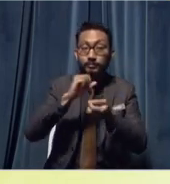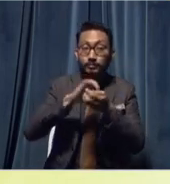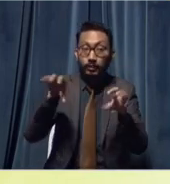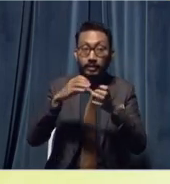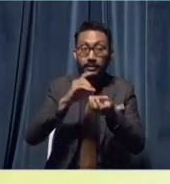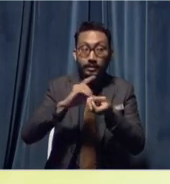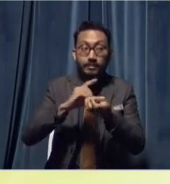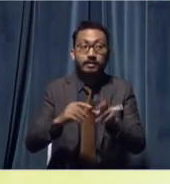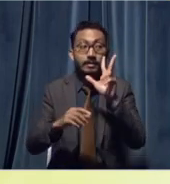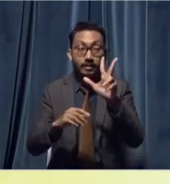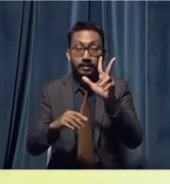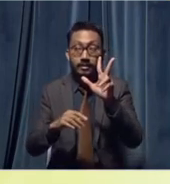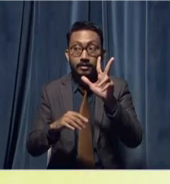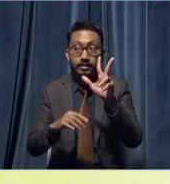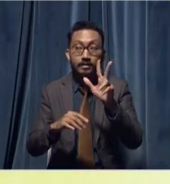Ketiga.